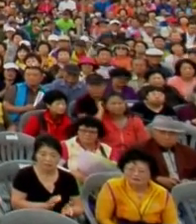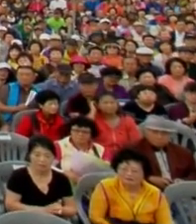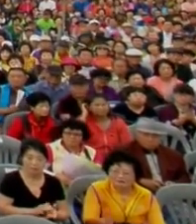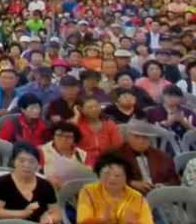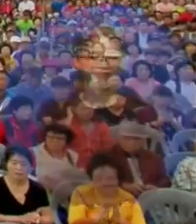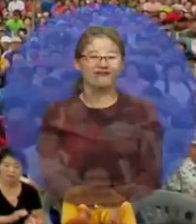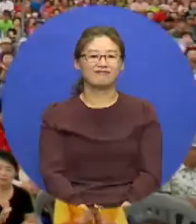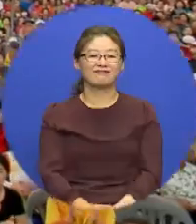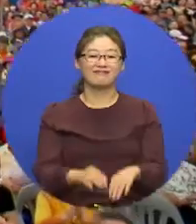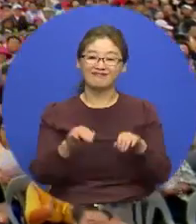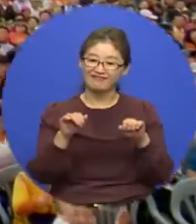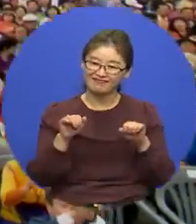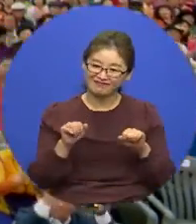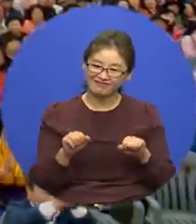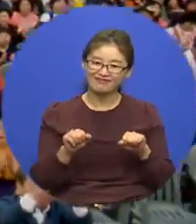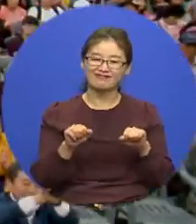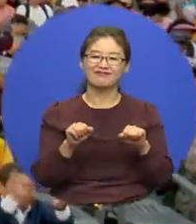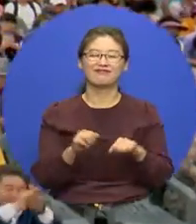안녕하세요.